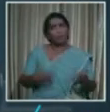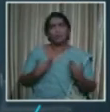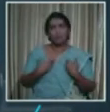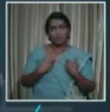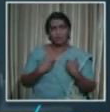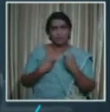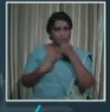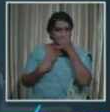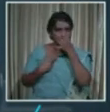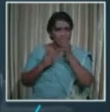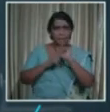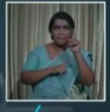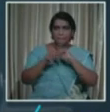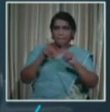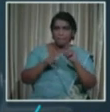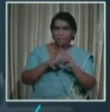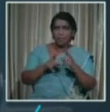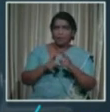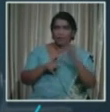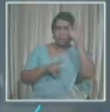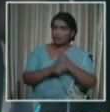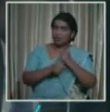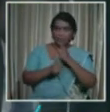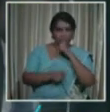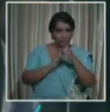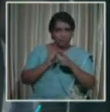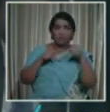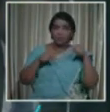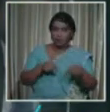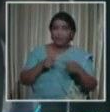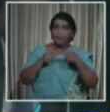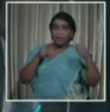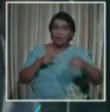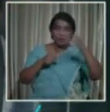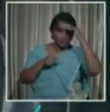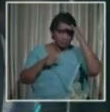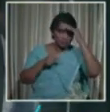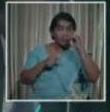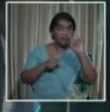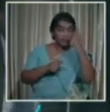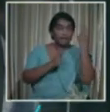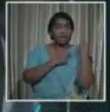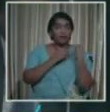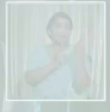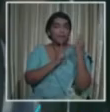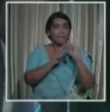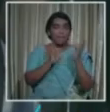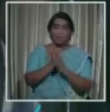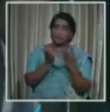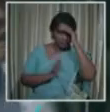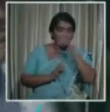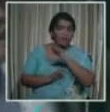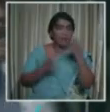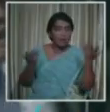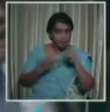අපි පාර්ලිමේන්තුව රැස් වුණාම ඔබතුමාලා ආවිල්ලා ටීවී එකට කතා කරා මේක විපක්ෂ නායකවරයාටයි ඉස්සෙල්ලම බාර දුන්නේ අගමැතිකම ගන්න කියලා. ඒක ගත්තේ